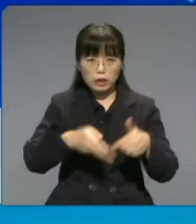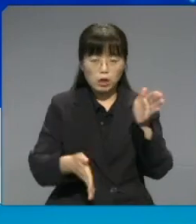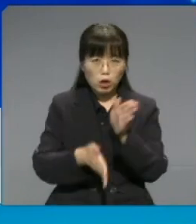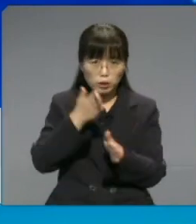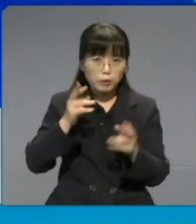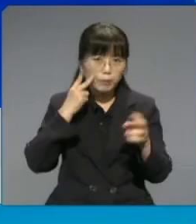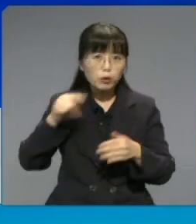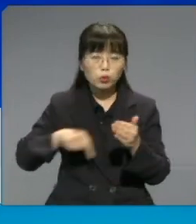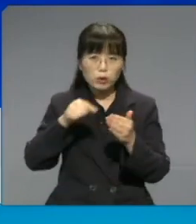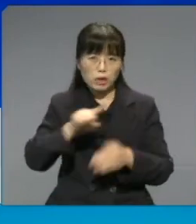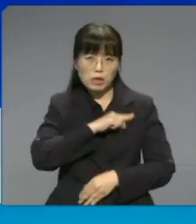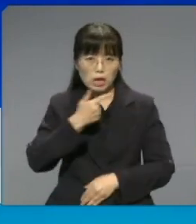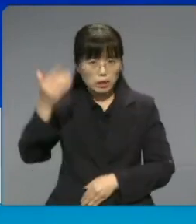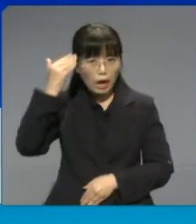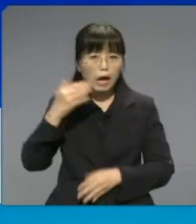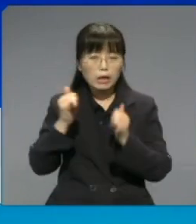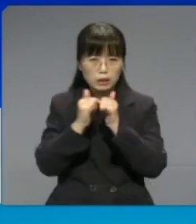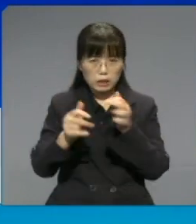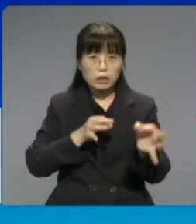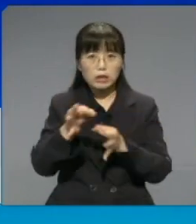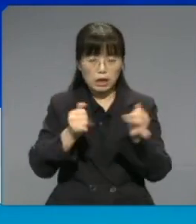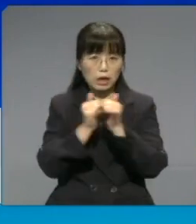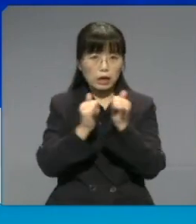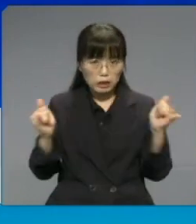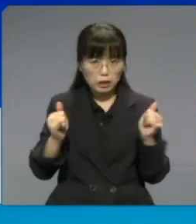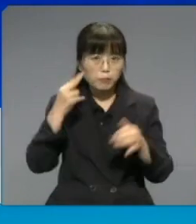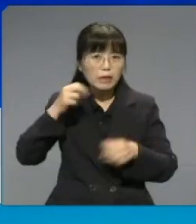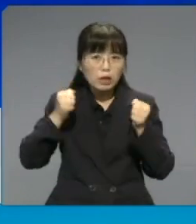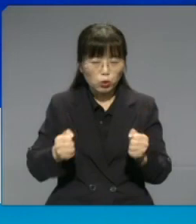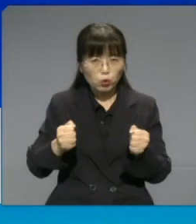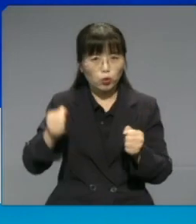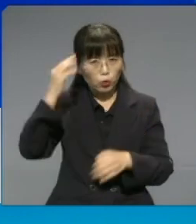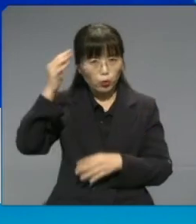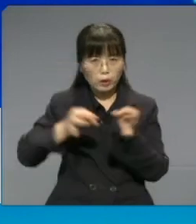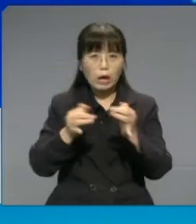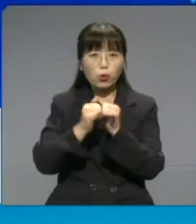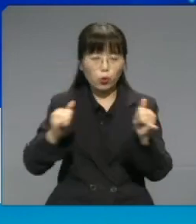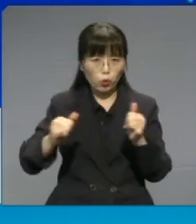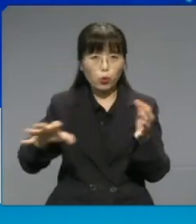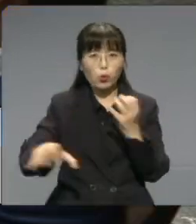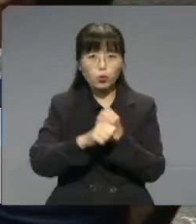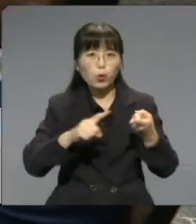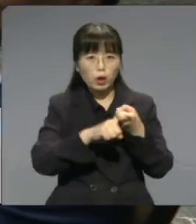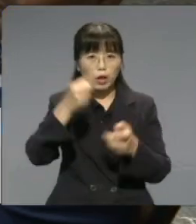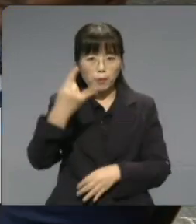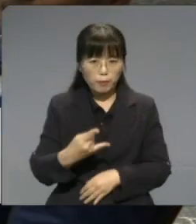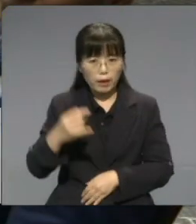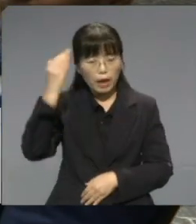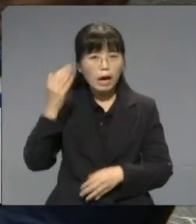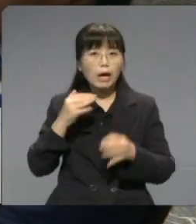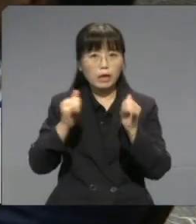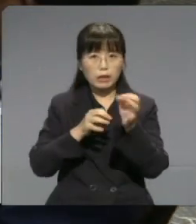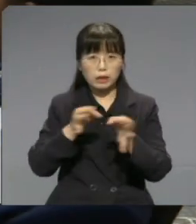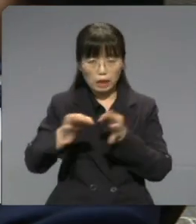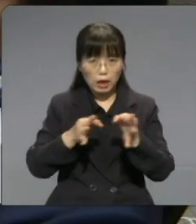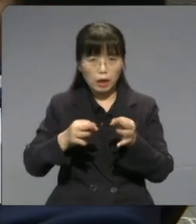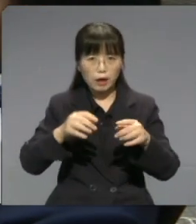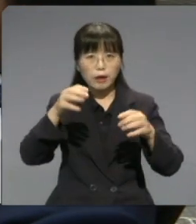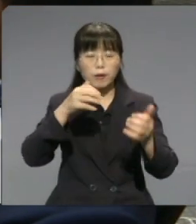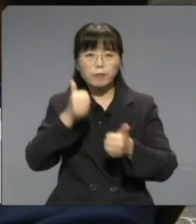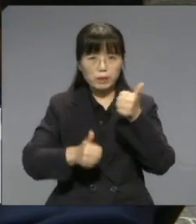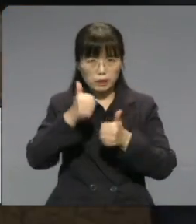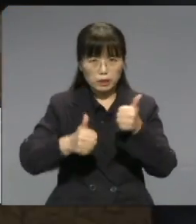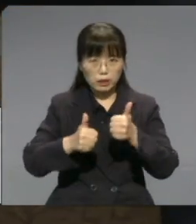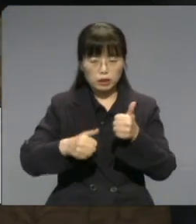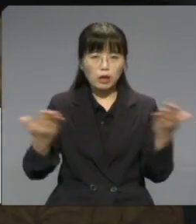인천시가 미국 내 최대 한인 상공인 단체인 미주 한인 상공회의소 총연합회와 한상 비즈니스 허브 육성 협력을 위한